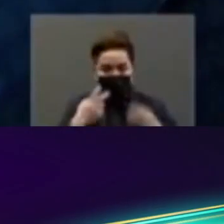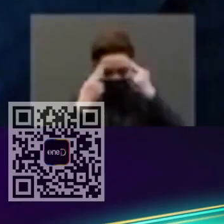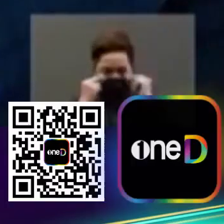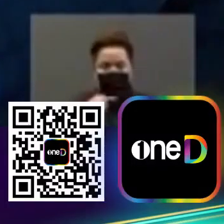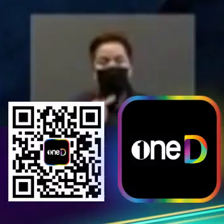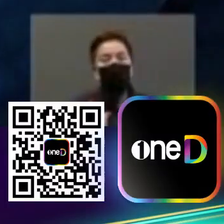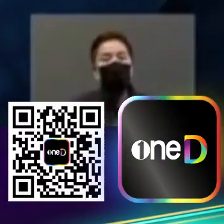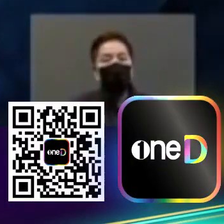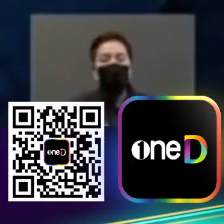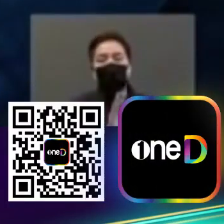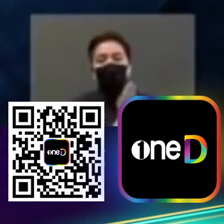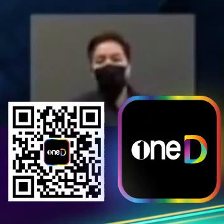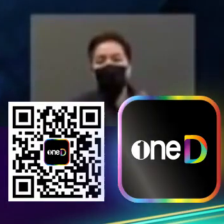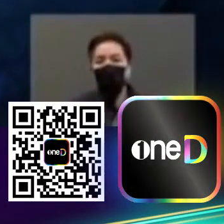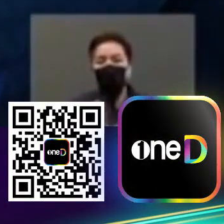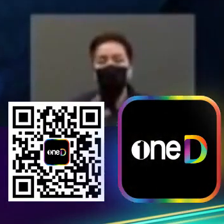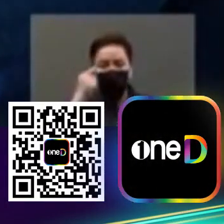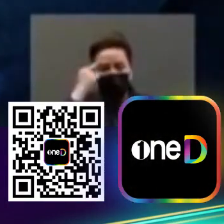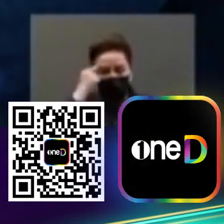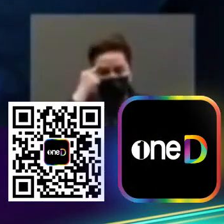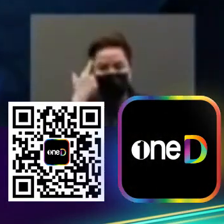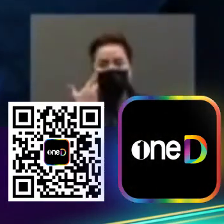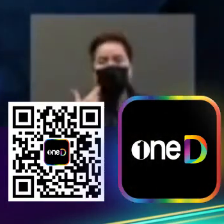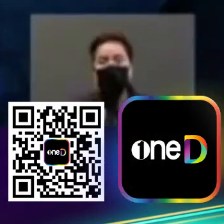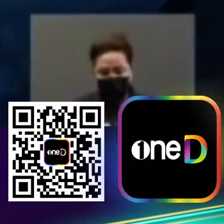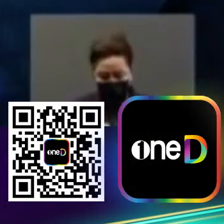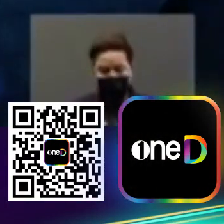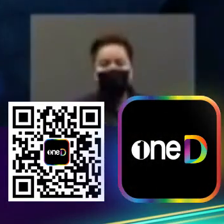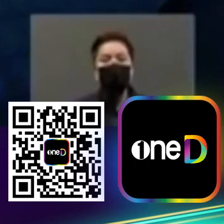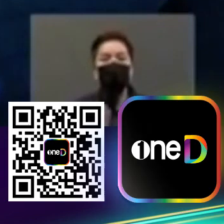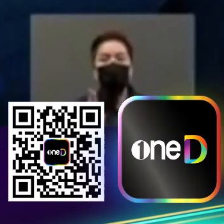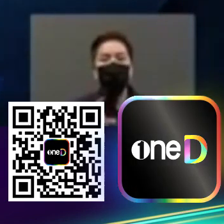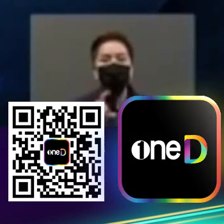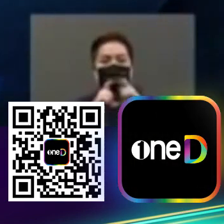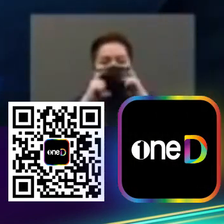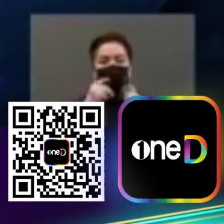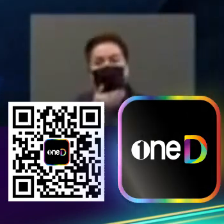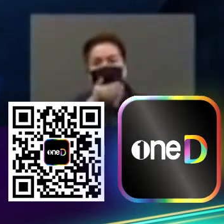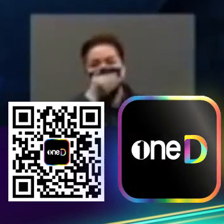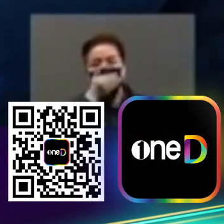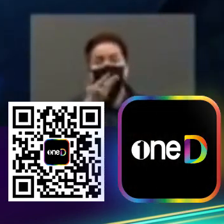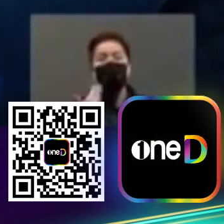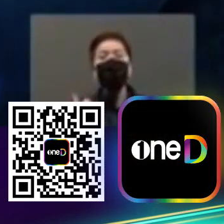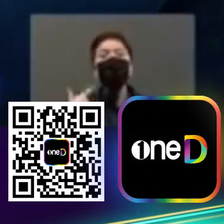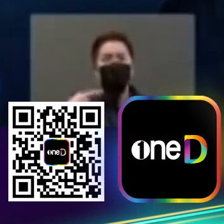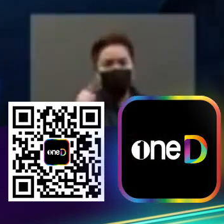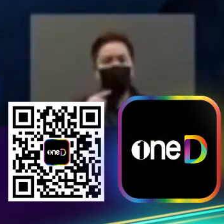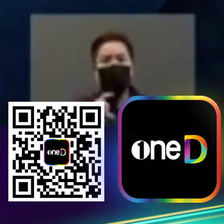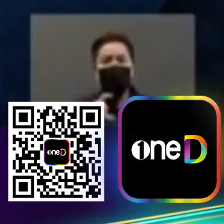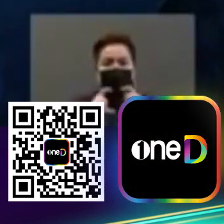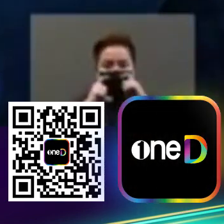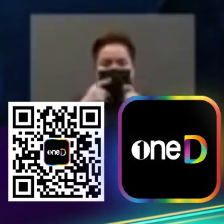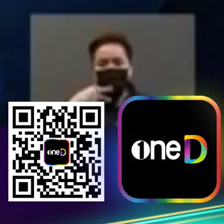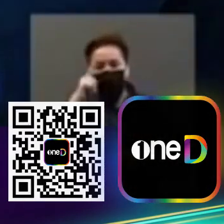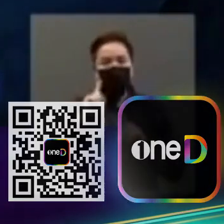ว่าเป็นความสมัครใจโดยส่วนใหญ่ขอให้ยังต้องใช้อยู่แต่สำหรับคนที่เพราะว่ามันเป็นประโยชน์นะครับด้วยเหตุ